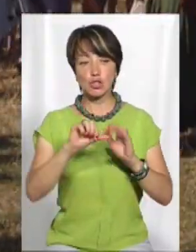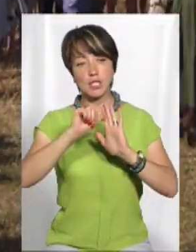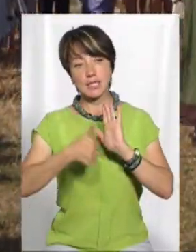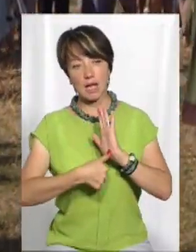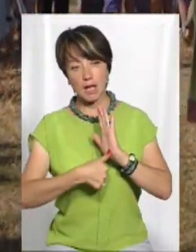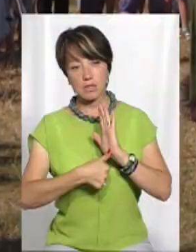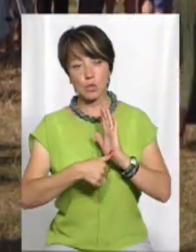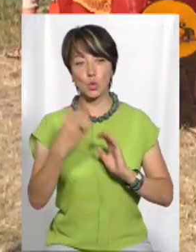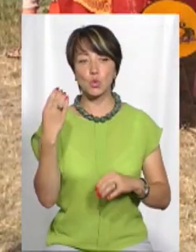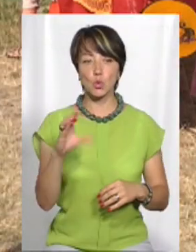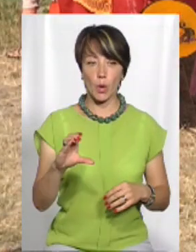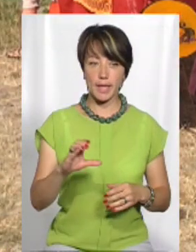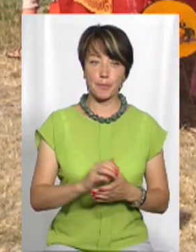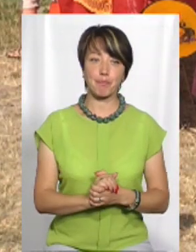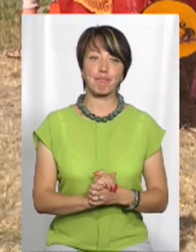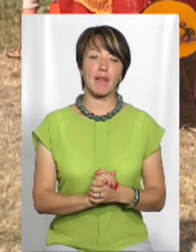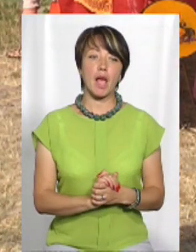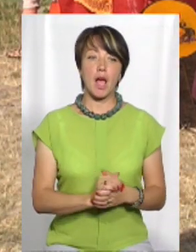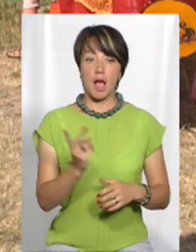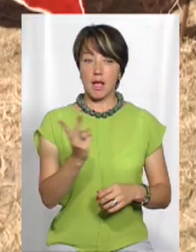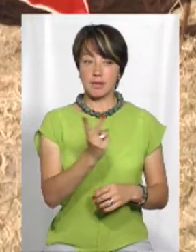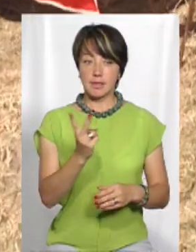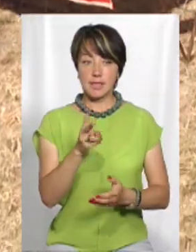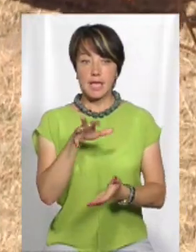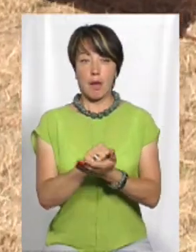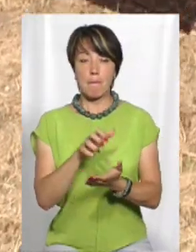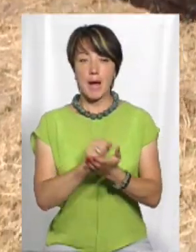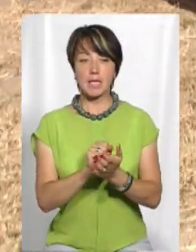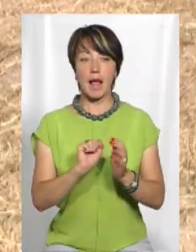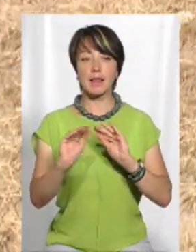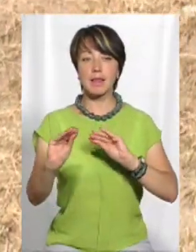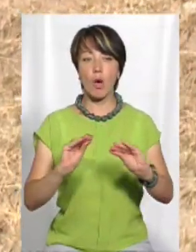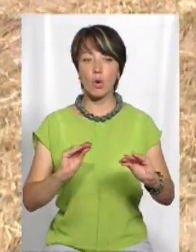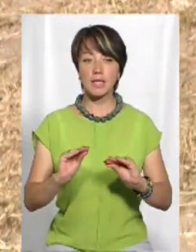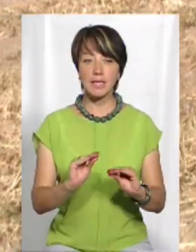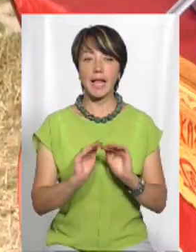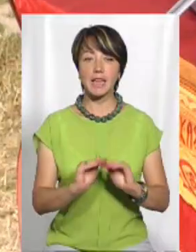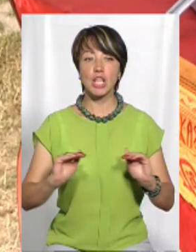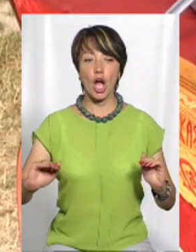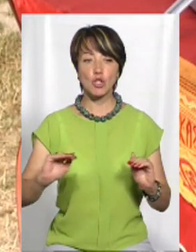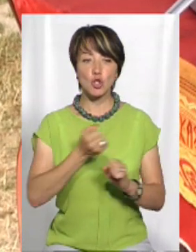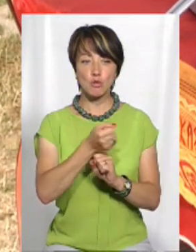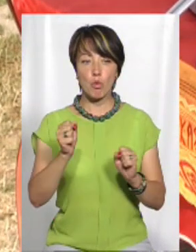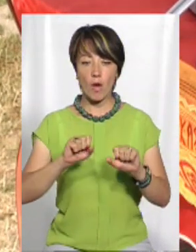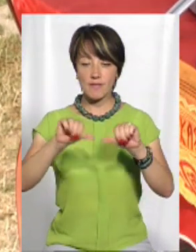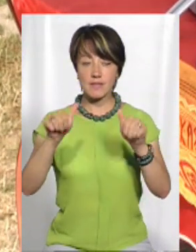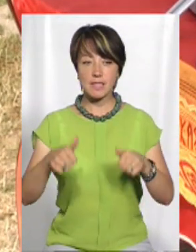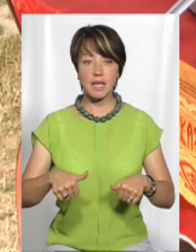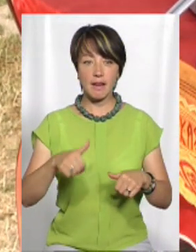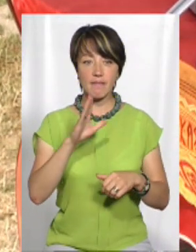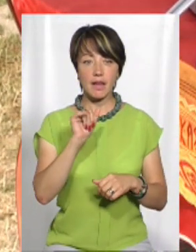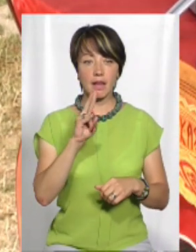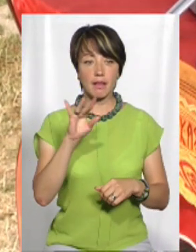14-16 століття. Валерія і Ігор Купер займаються декоративною дитячою зброєю в стилі вікінгів, тож самі у